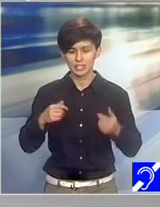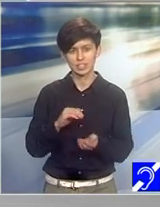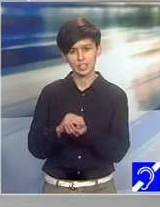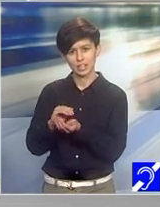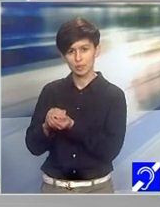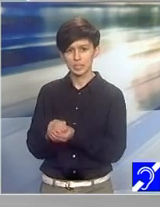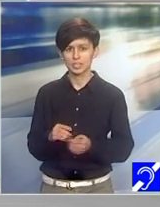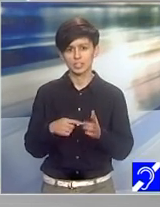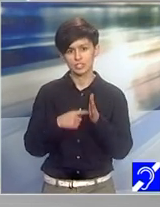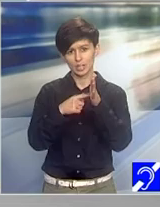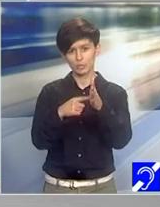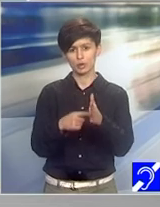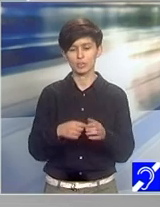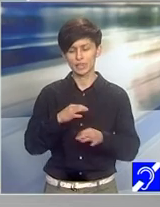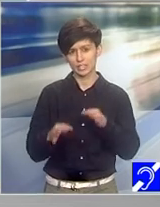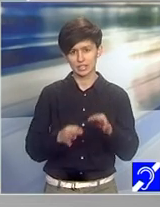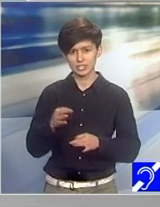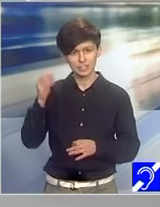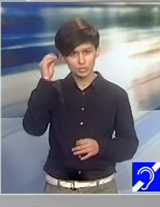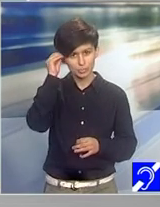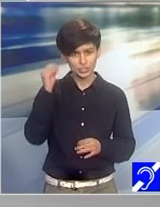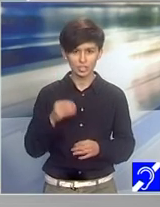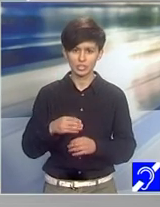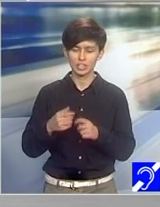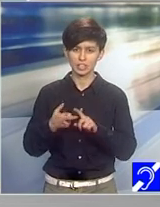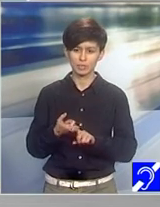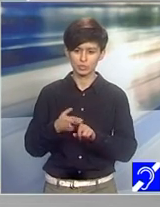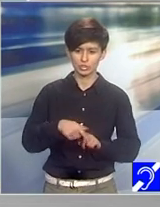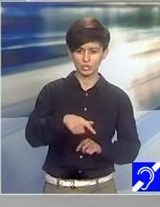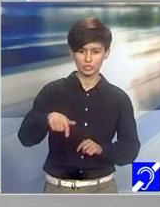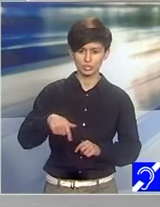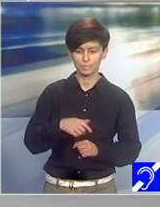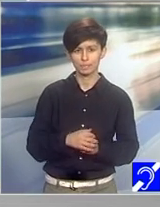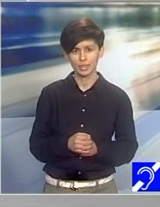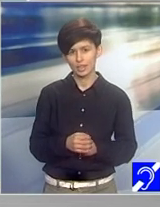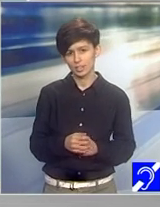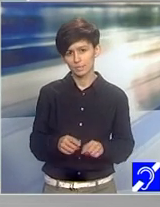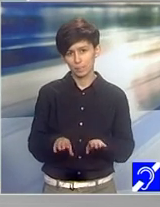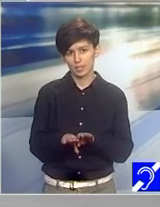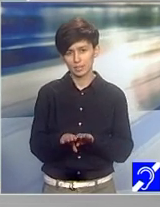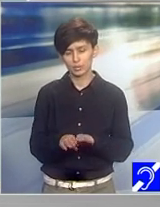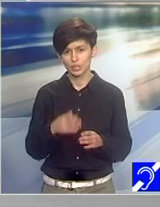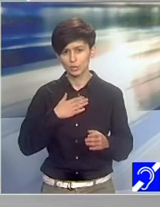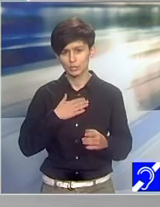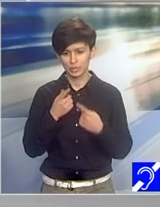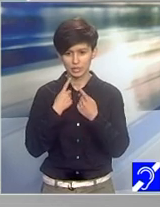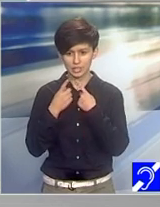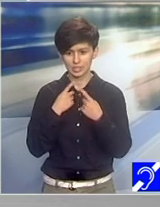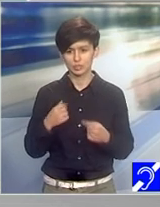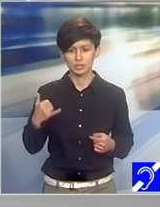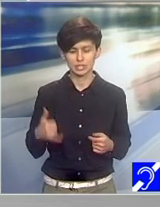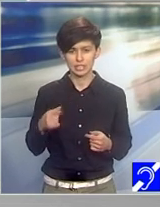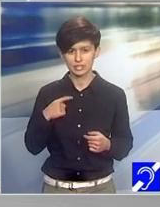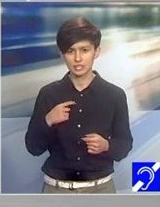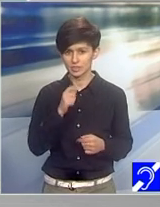și a promova tradițiile și obiceiurile neamului nostru. Partenerul meu de dialog de astăzi este jurnalistul Viorel